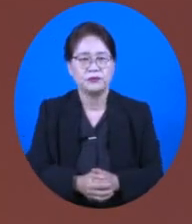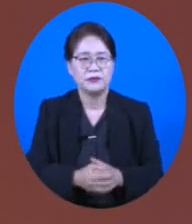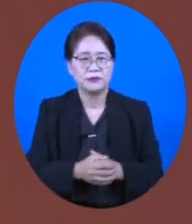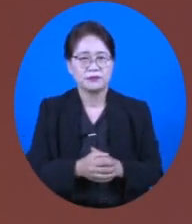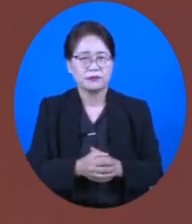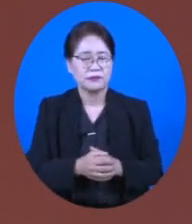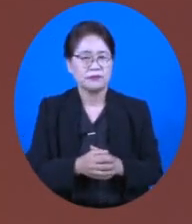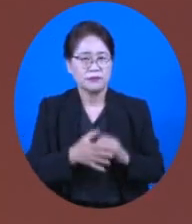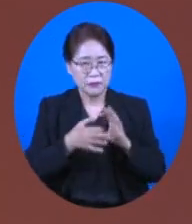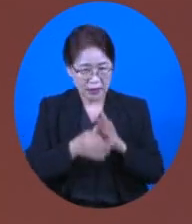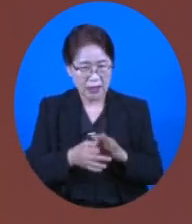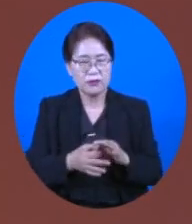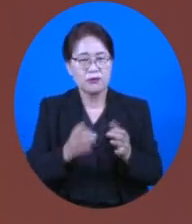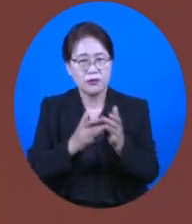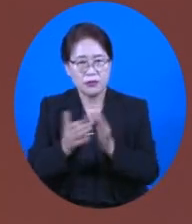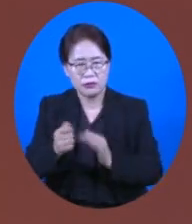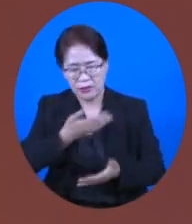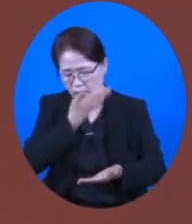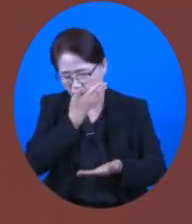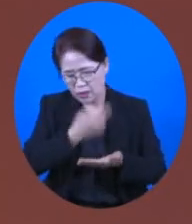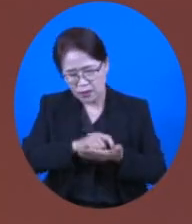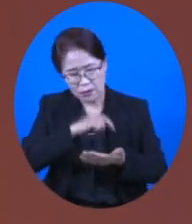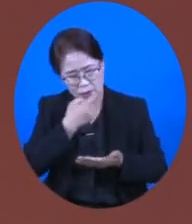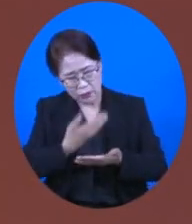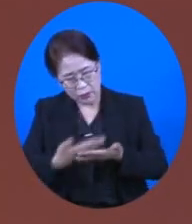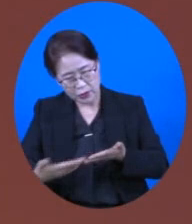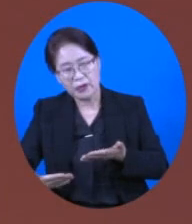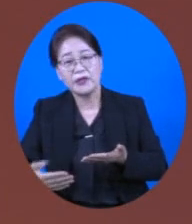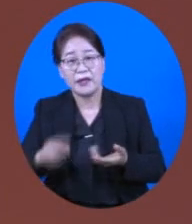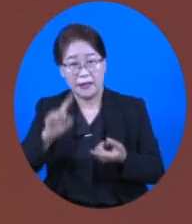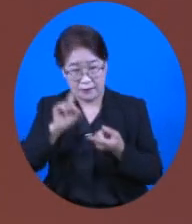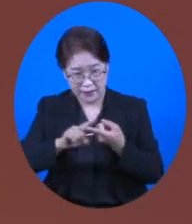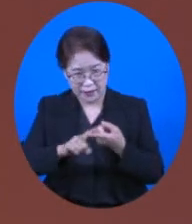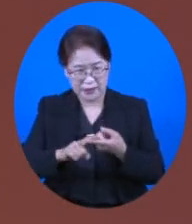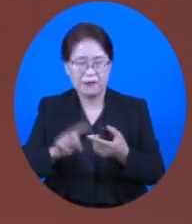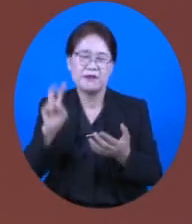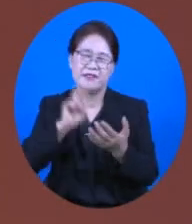끊임없이 예수님의 보혈을 찬양하세요. 주의